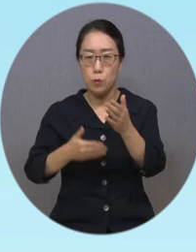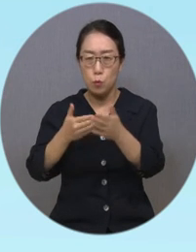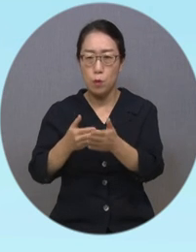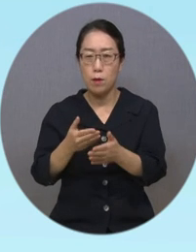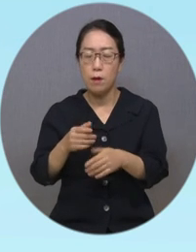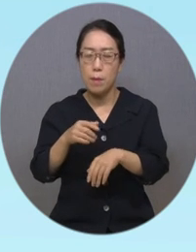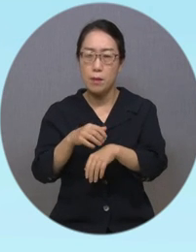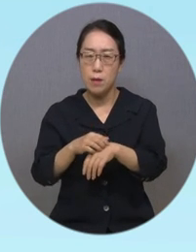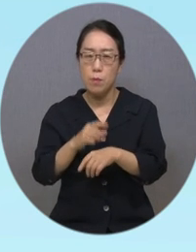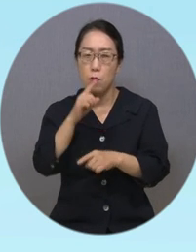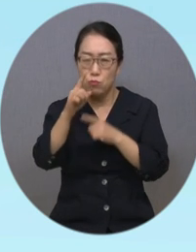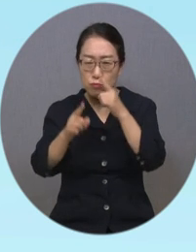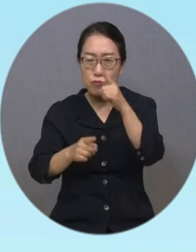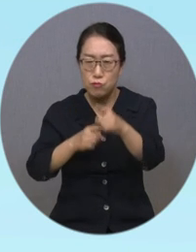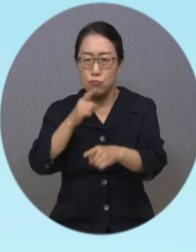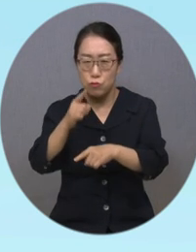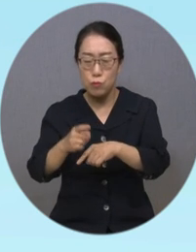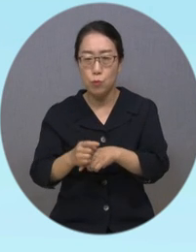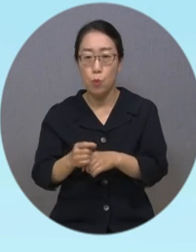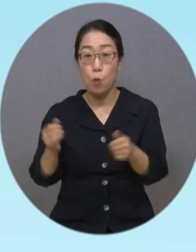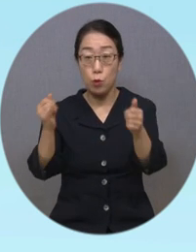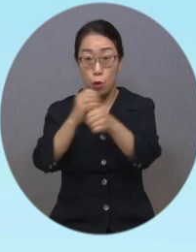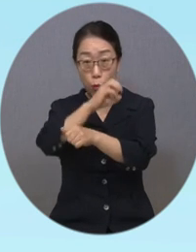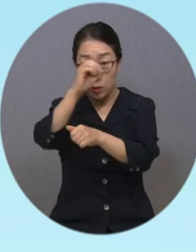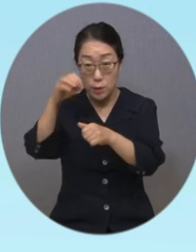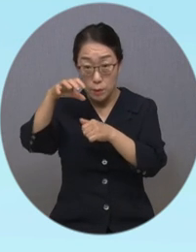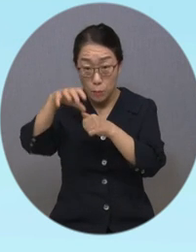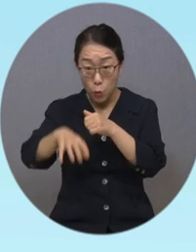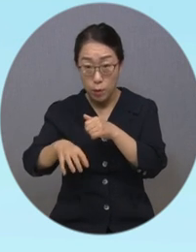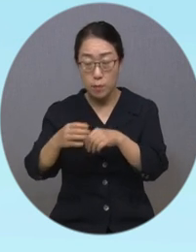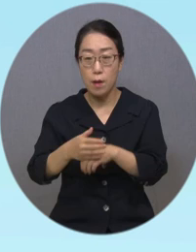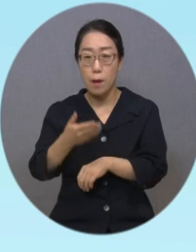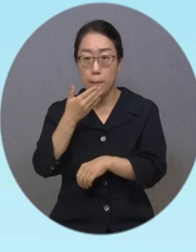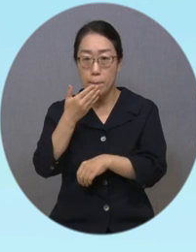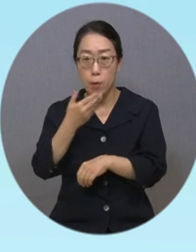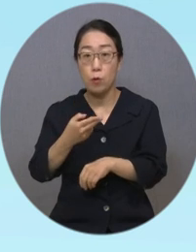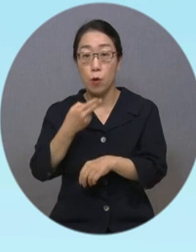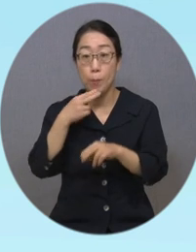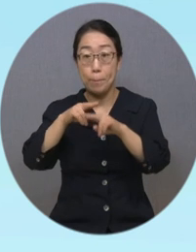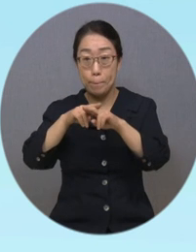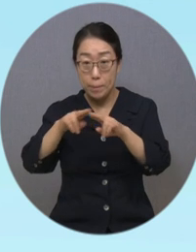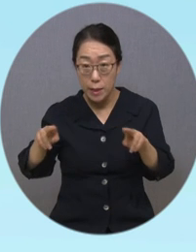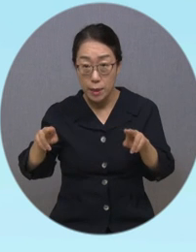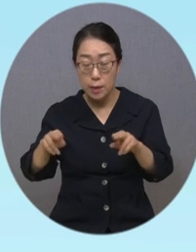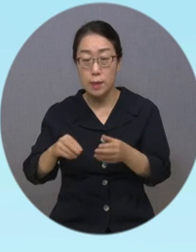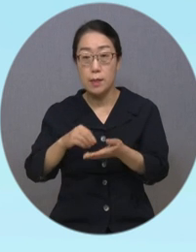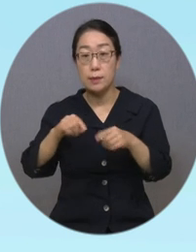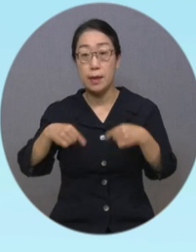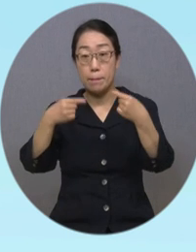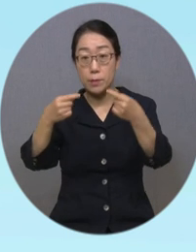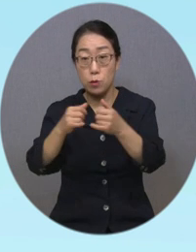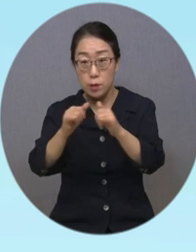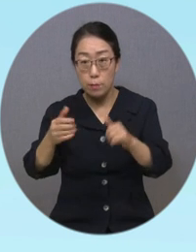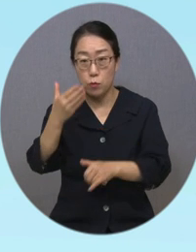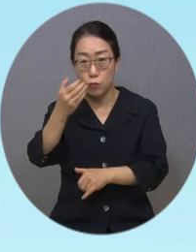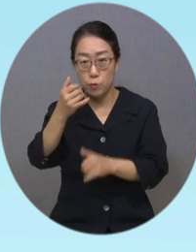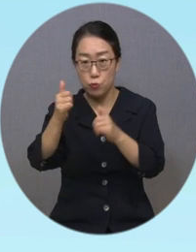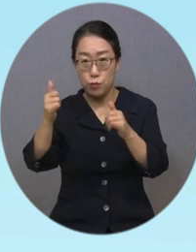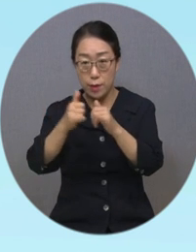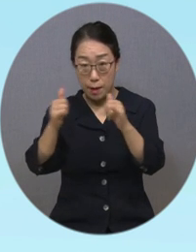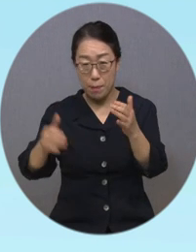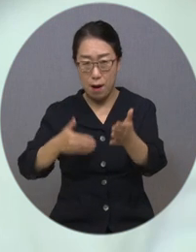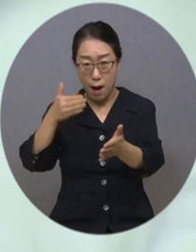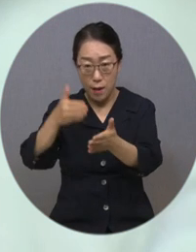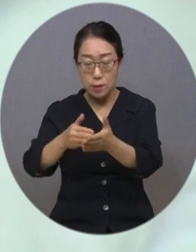분들의 건이가 있었던 결혼식장에 경우 식사를 제공하지 않는다면 참석 인원을 99 잉 까지 허용한다 고